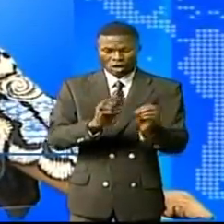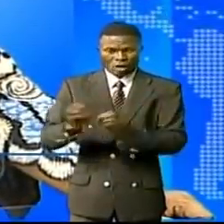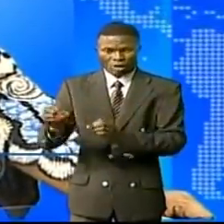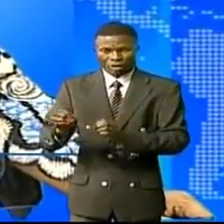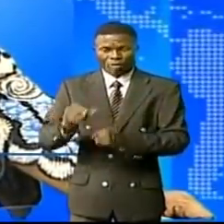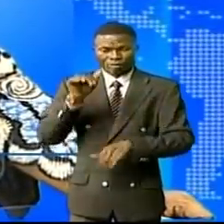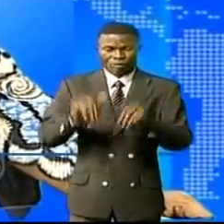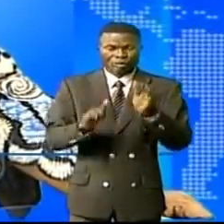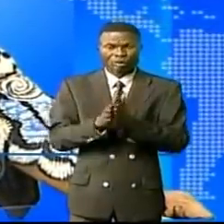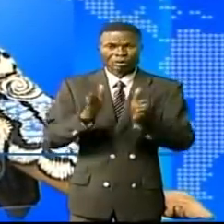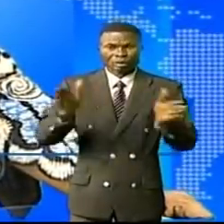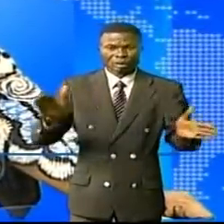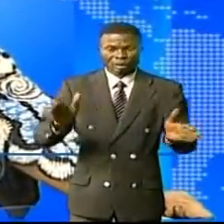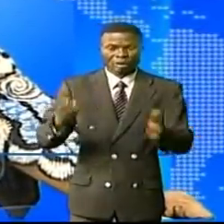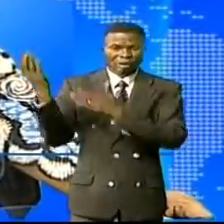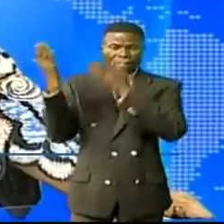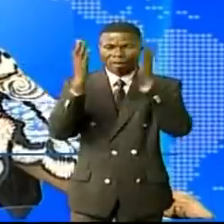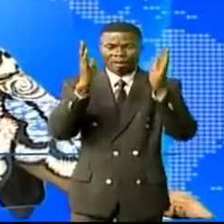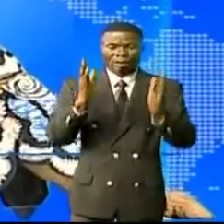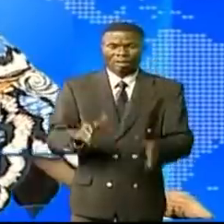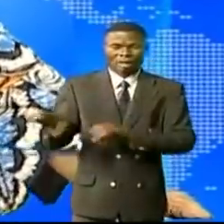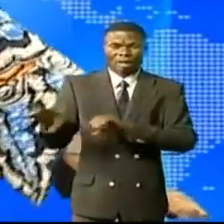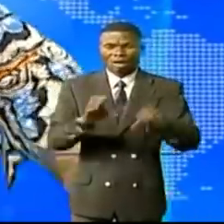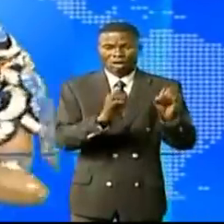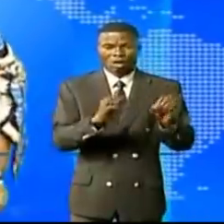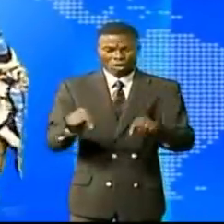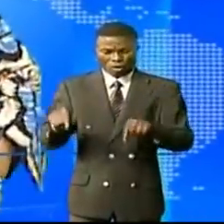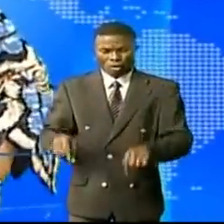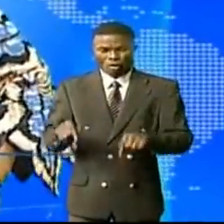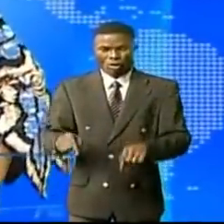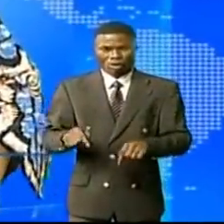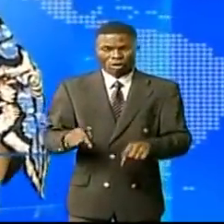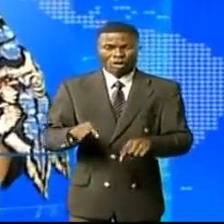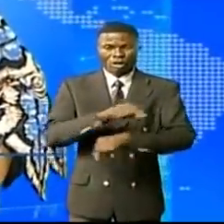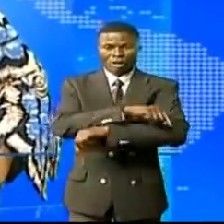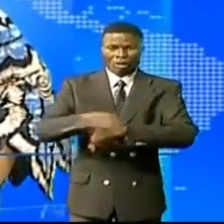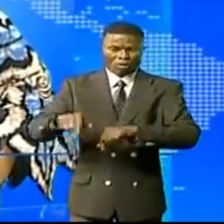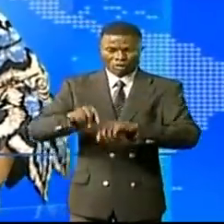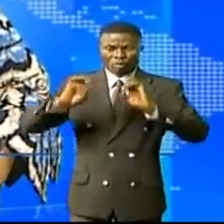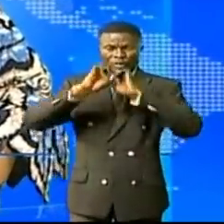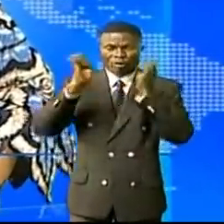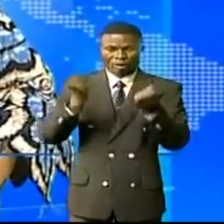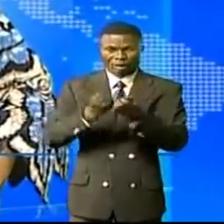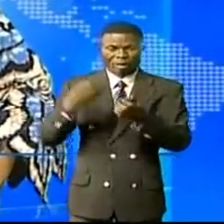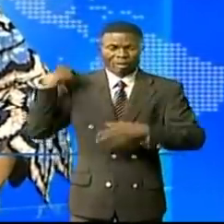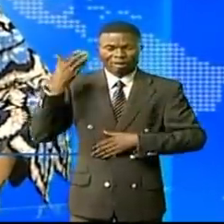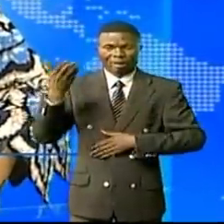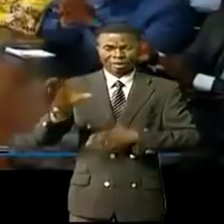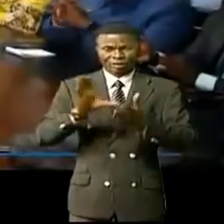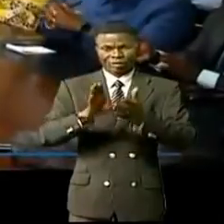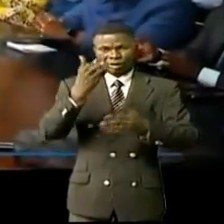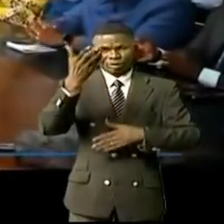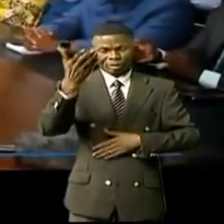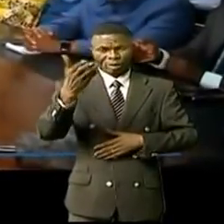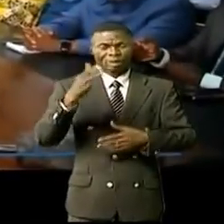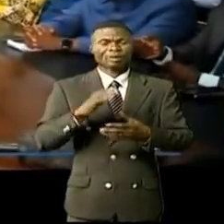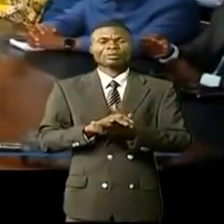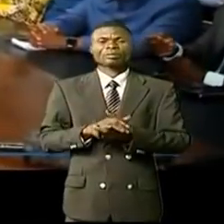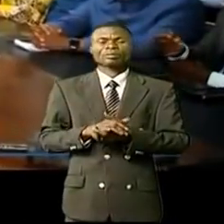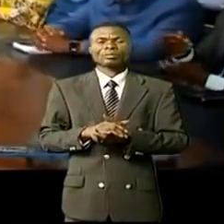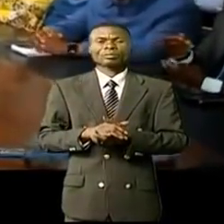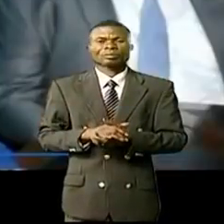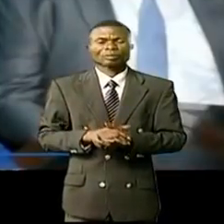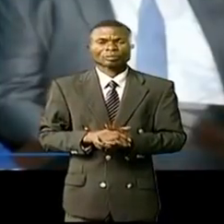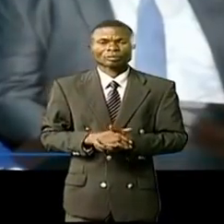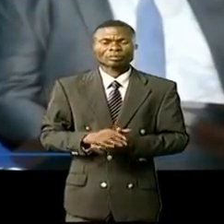le secrétaire général au transport, cérémonie organisée aujourd'hui aux installations de cette entreprise publique chez Dichala. L'office